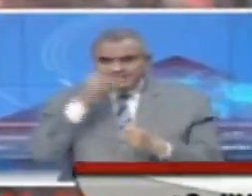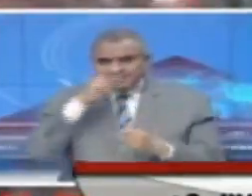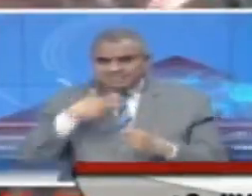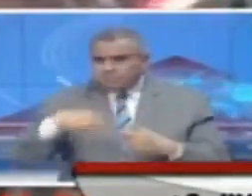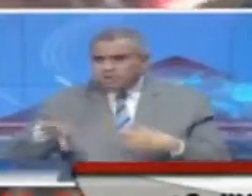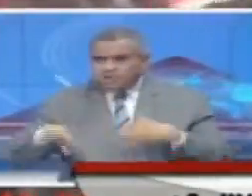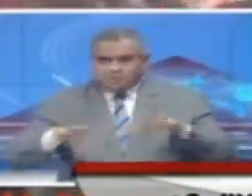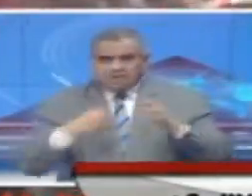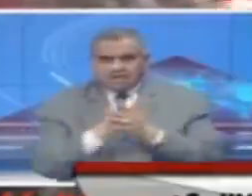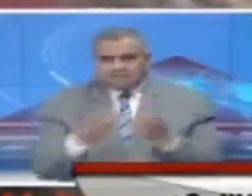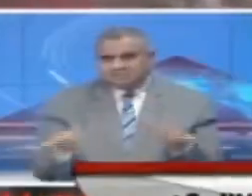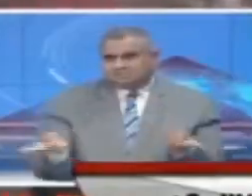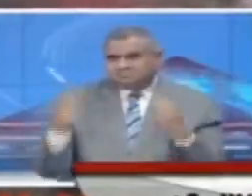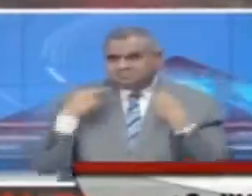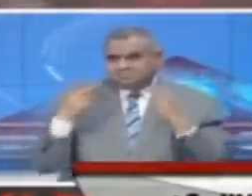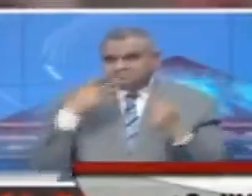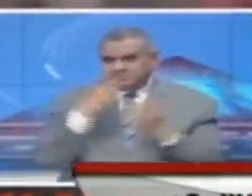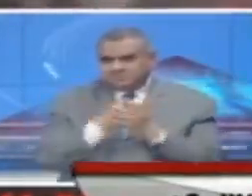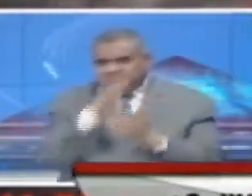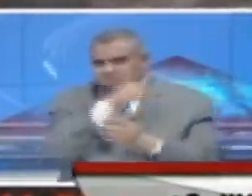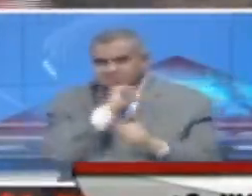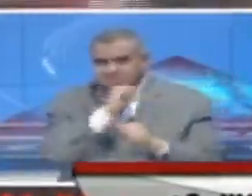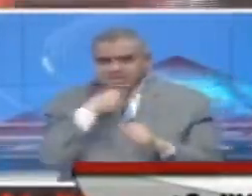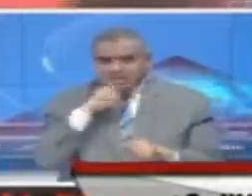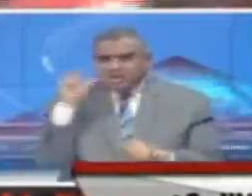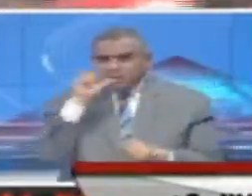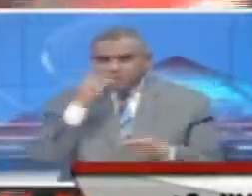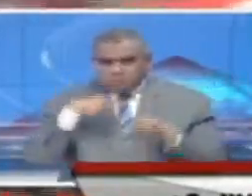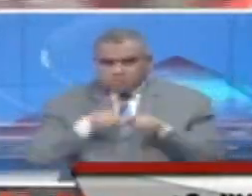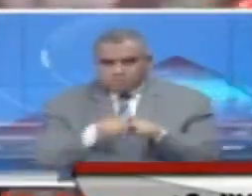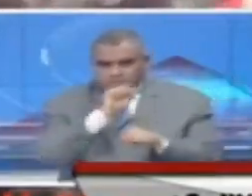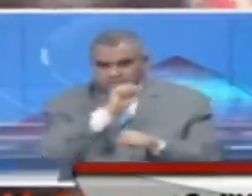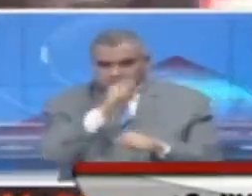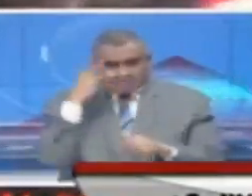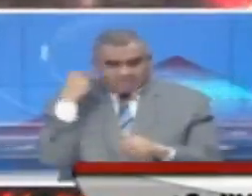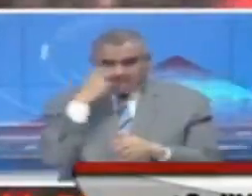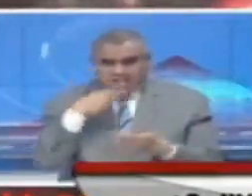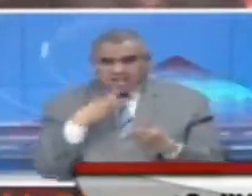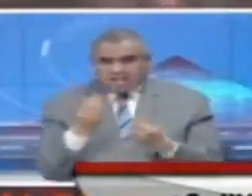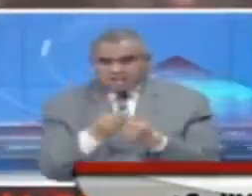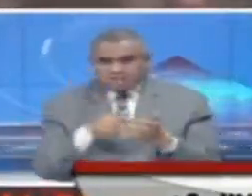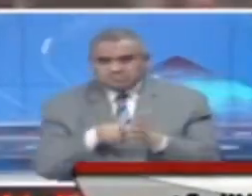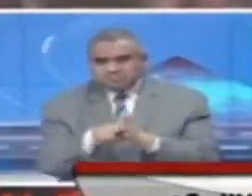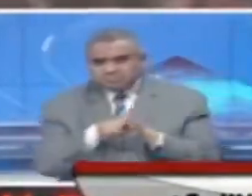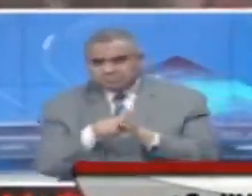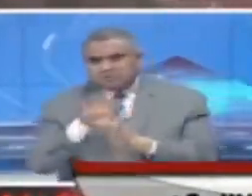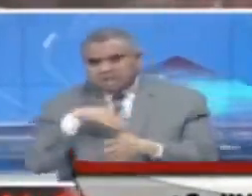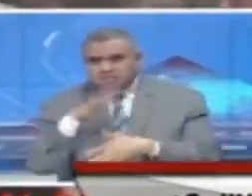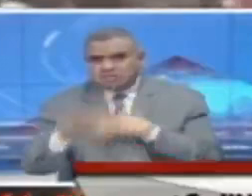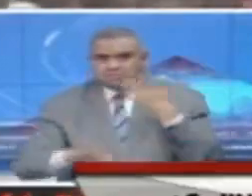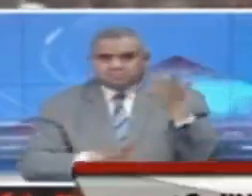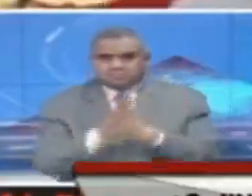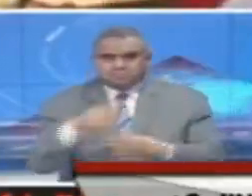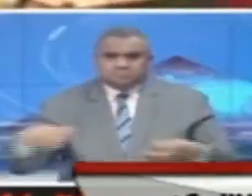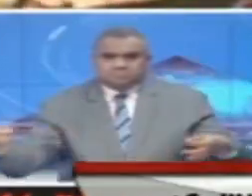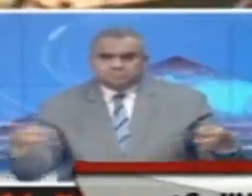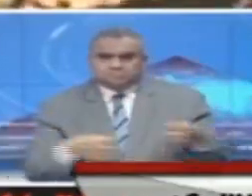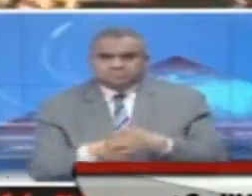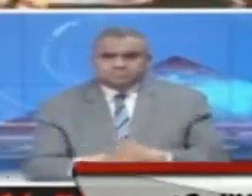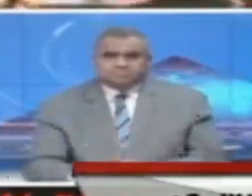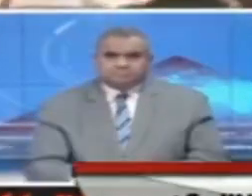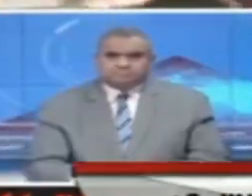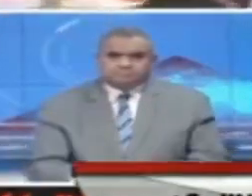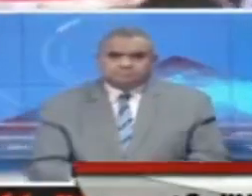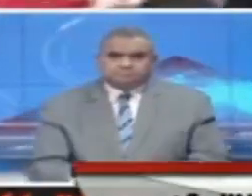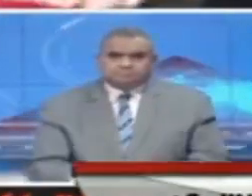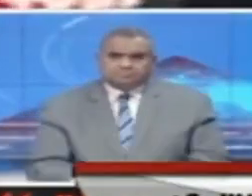الدين ستارا لحكم دولة لطالما عاشت في نسيج واحد. فطارة كانت الأهازيج. عايزين نقعد